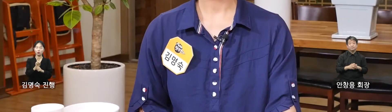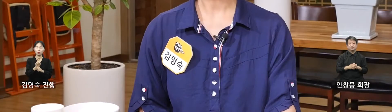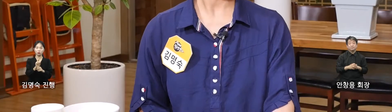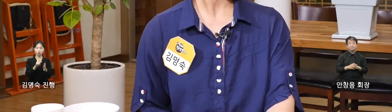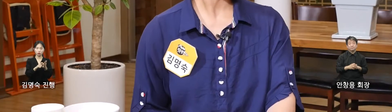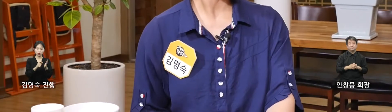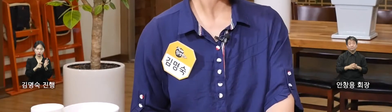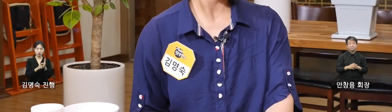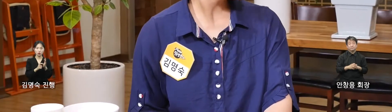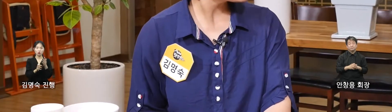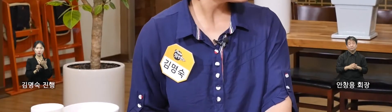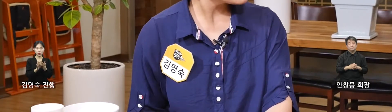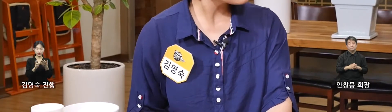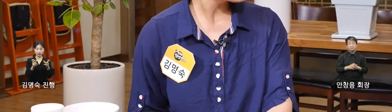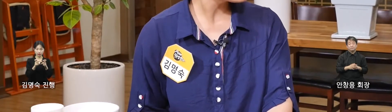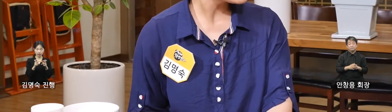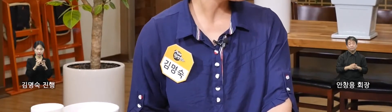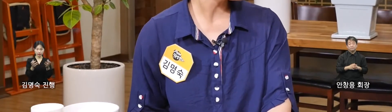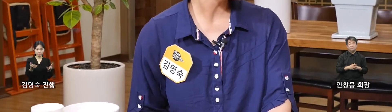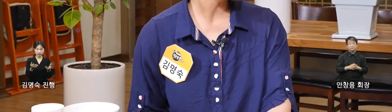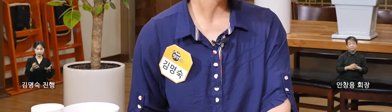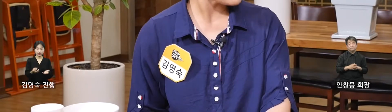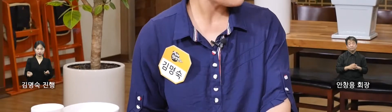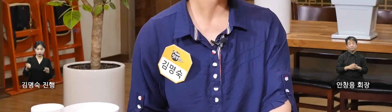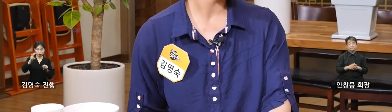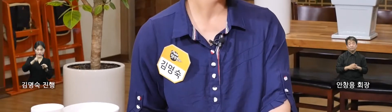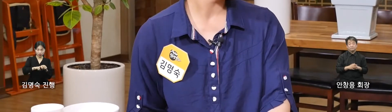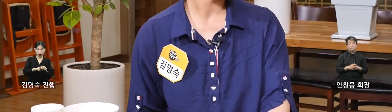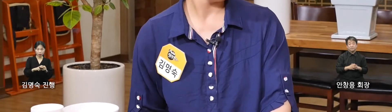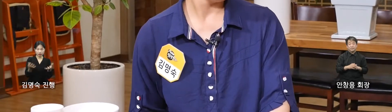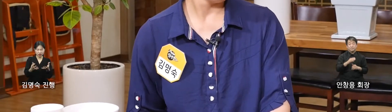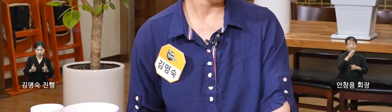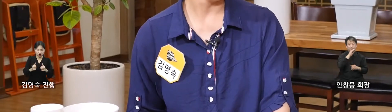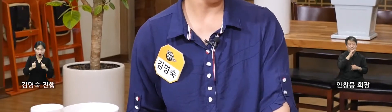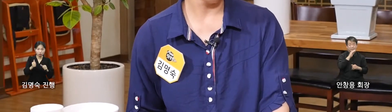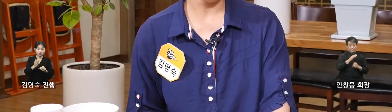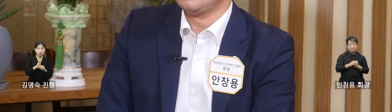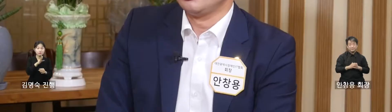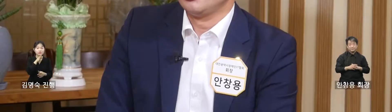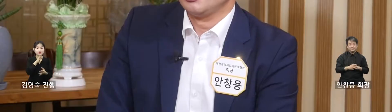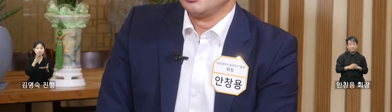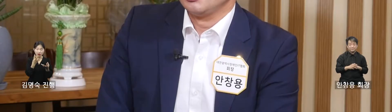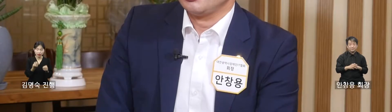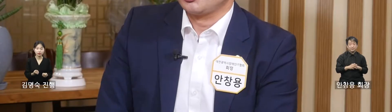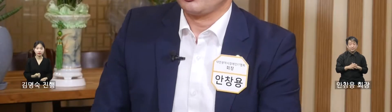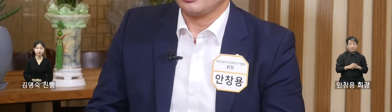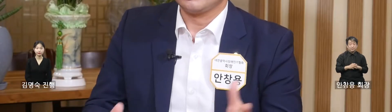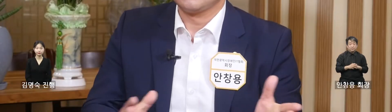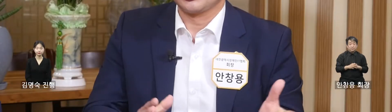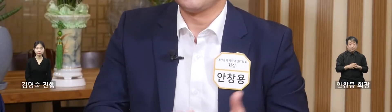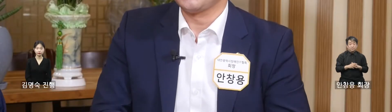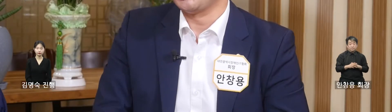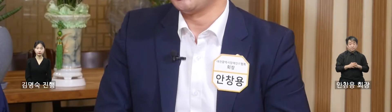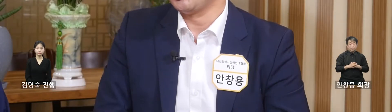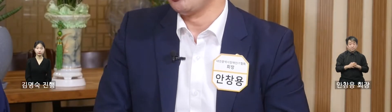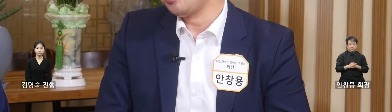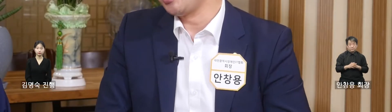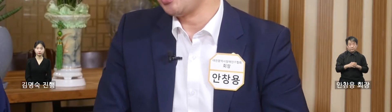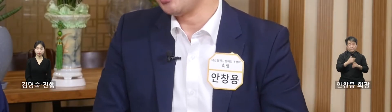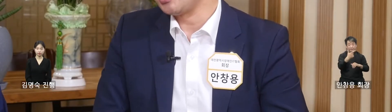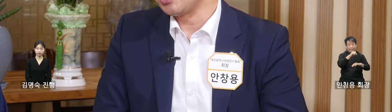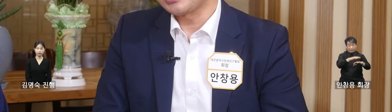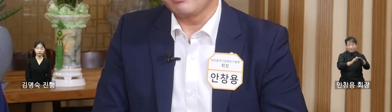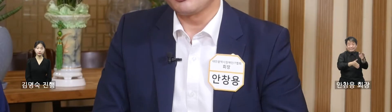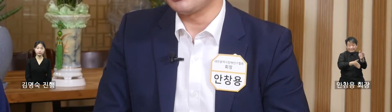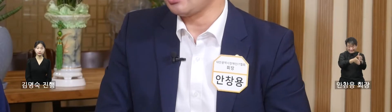진짜 취업해서 열심히 일하고 계신 분들도 꽤 그렇죠, 많겠는데요? 그렇죠. 저희 그 대전시는